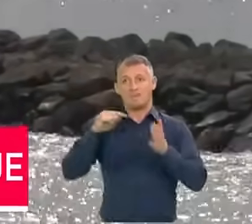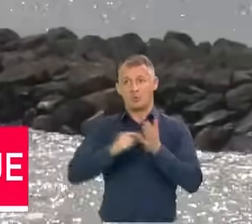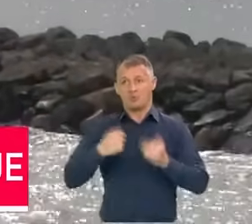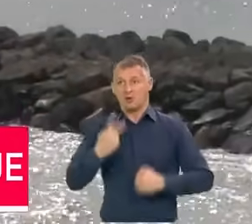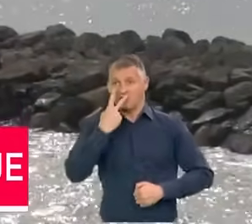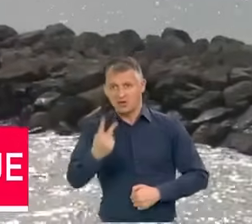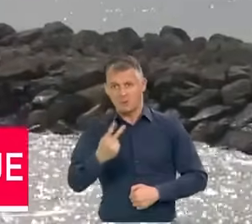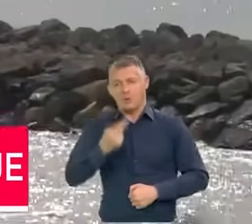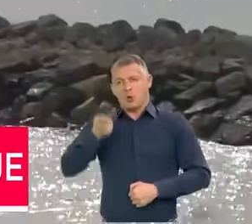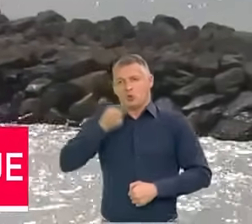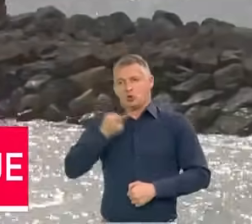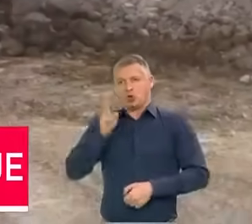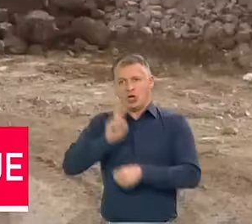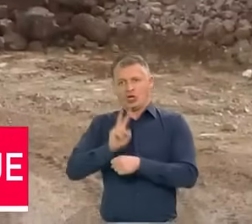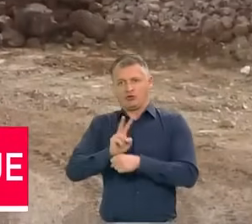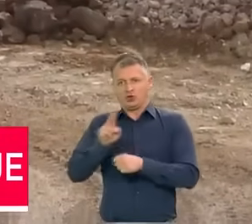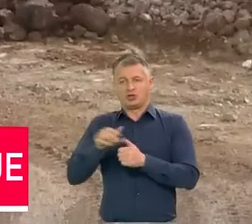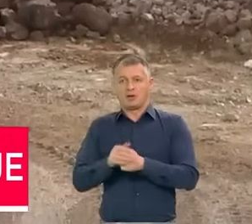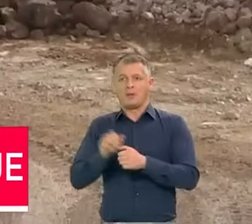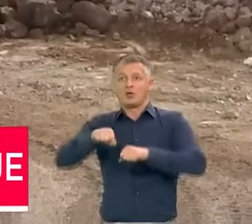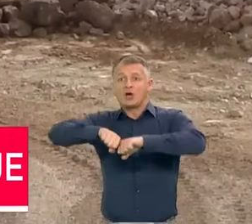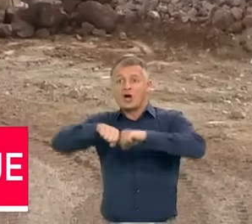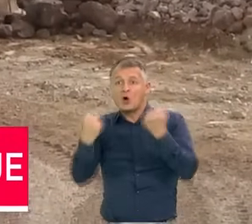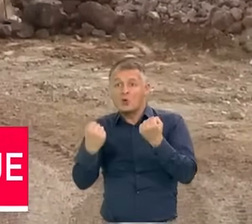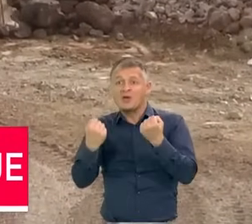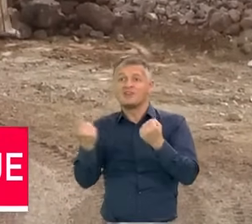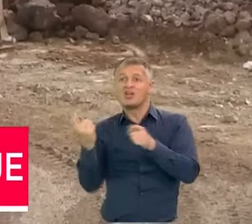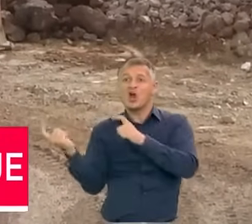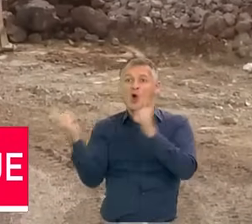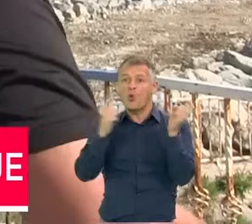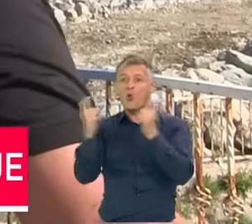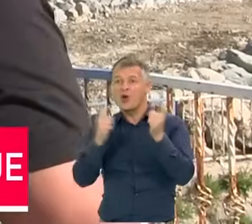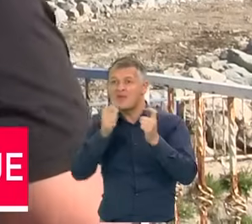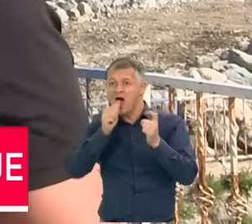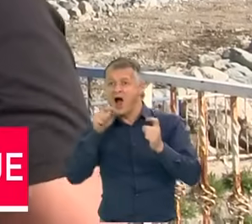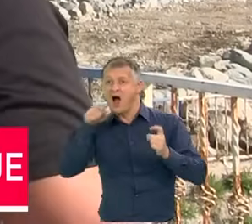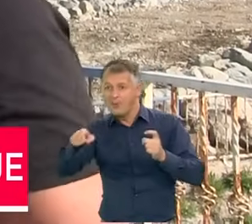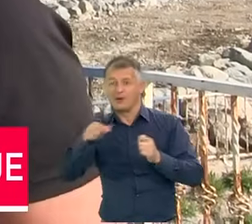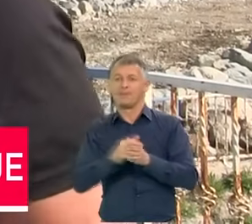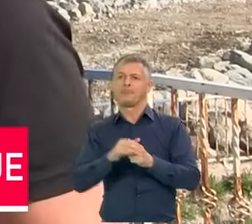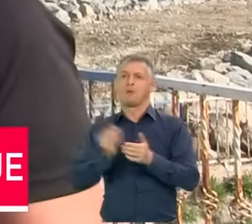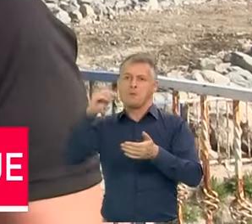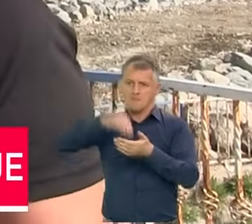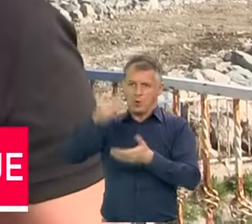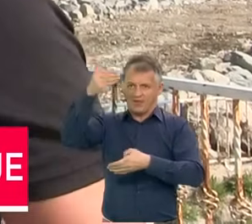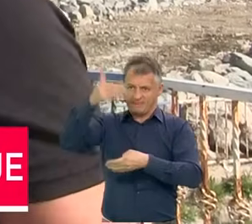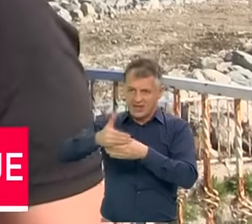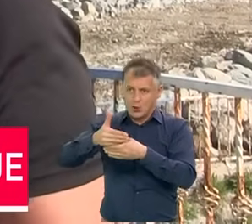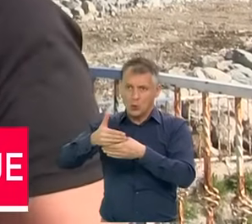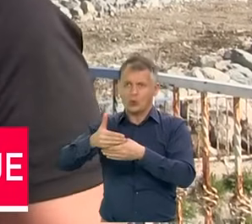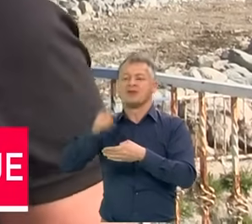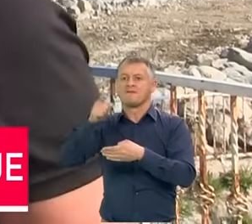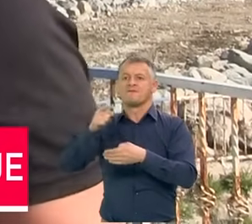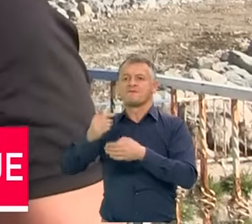mai ușor de gestionat fiindcă o să rupă din curenții de Nord cei care în totdeauna ne făceau probleme punând diguri în față n o să mai bată marea